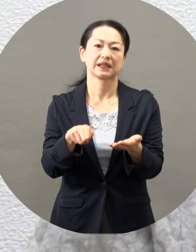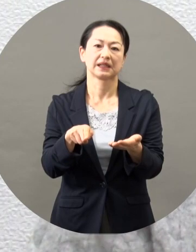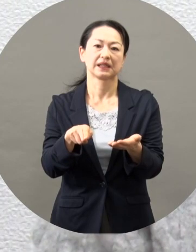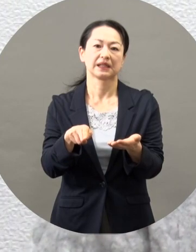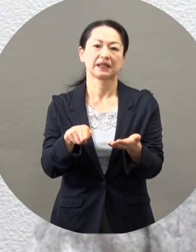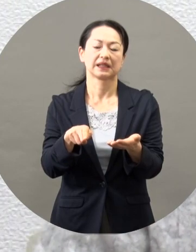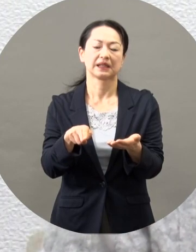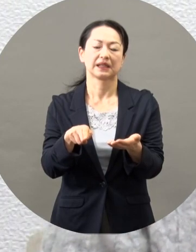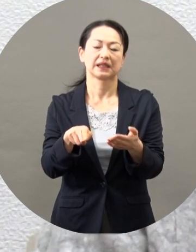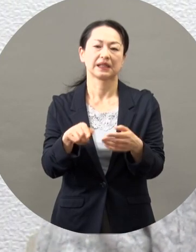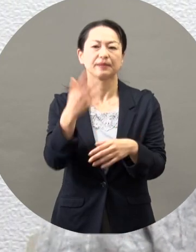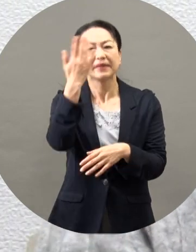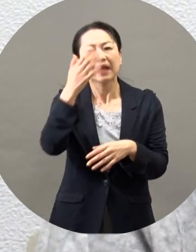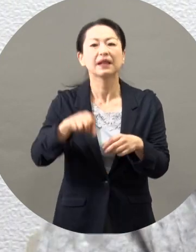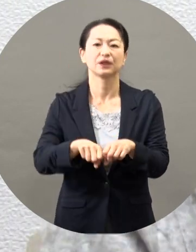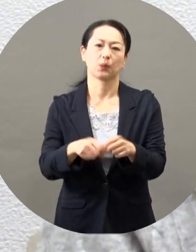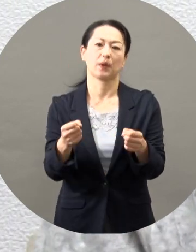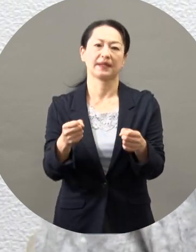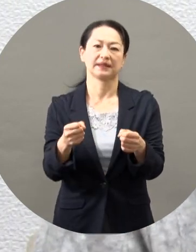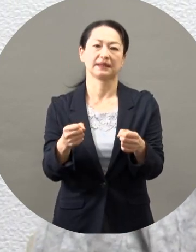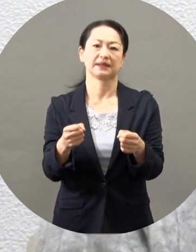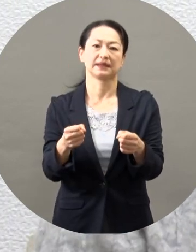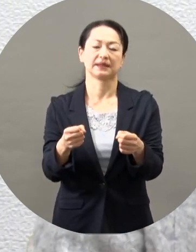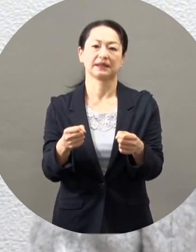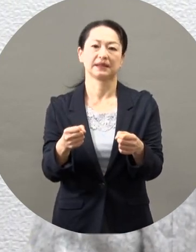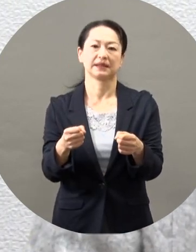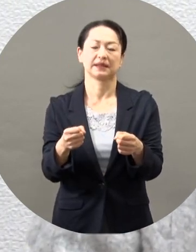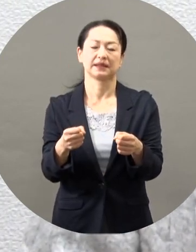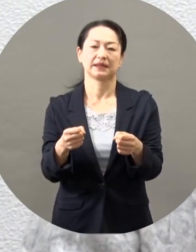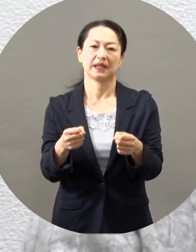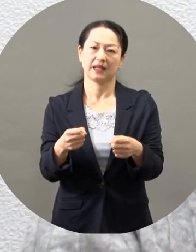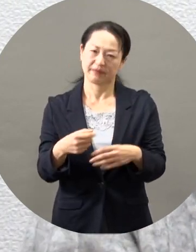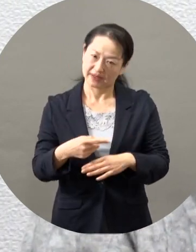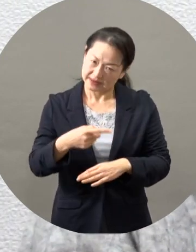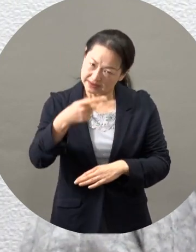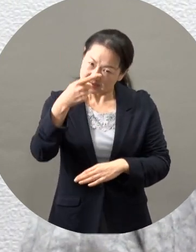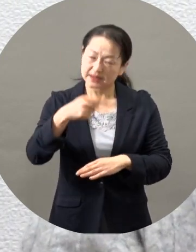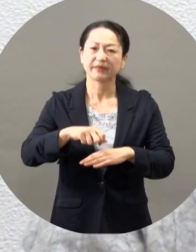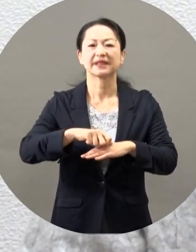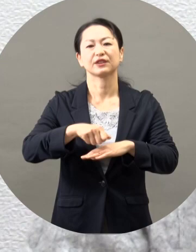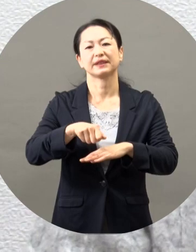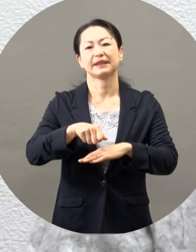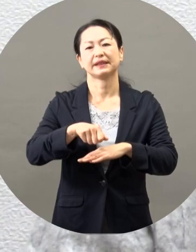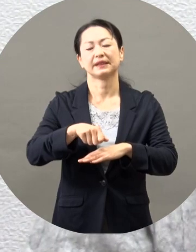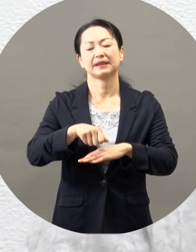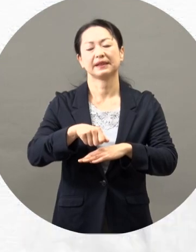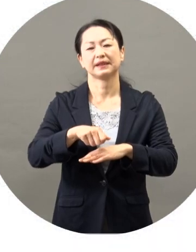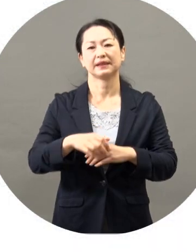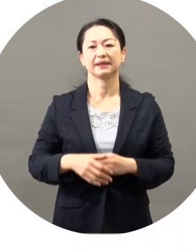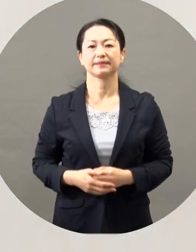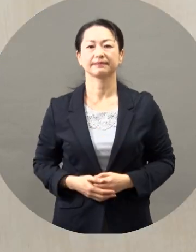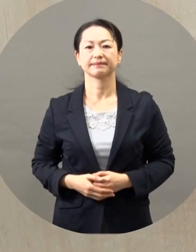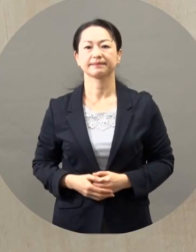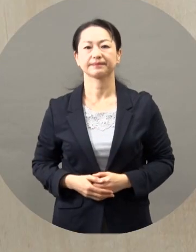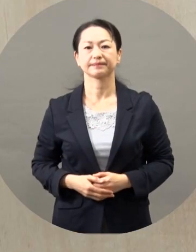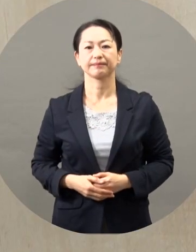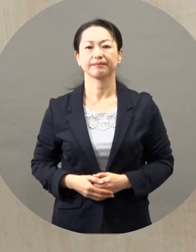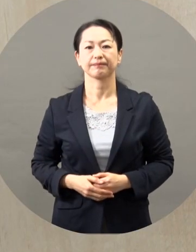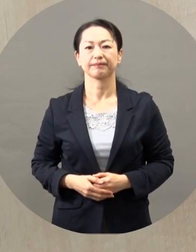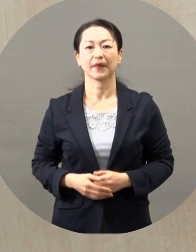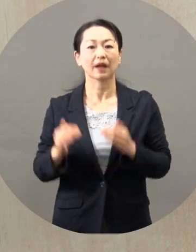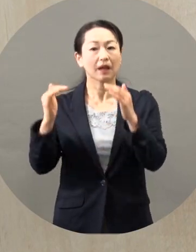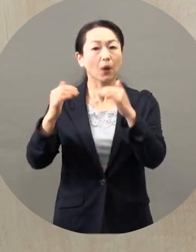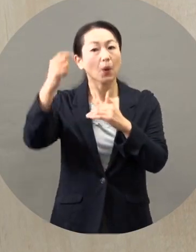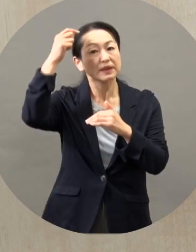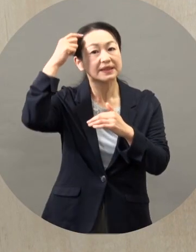工は見えない方だからそれが一番きついですね